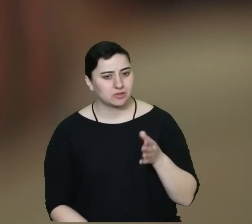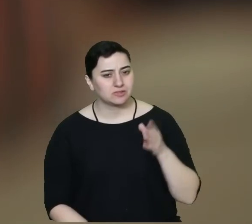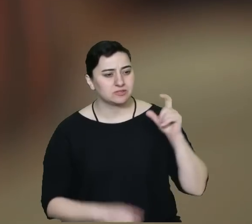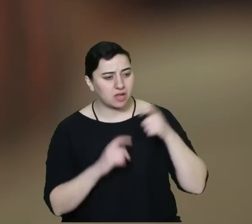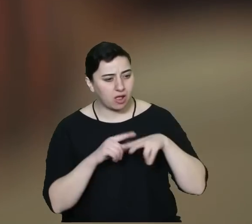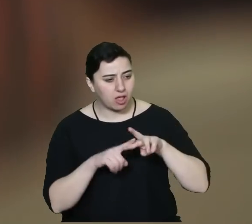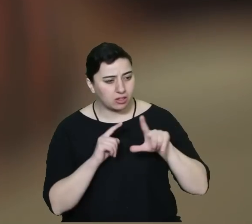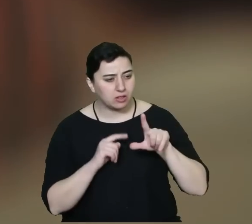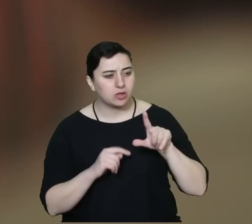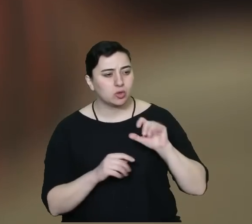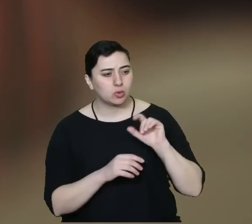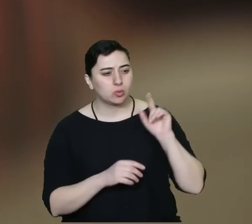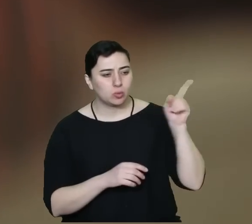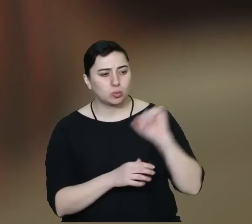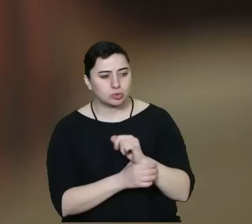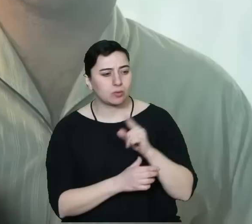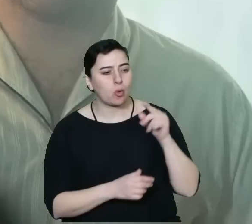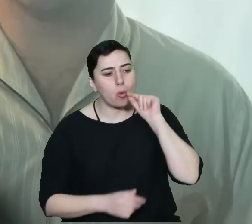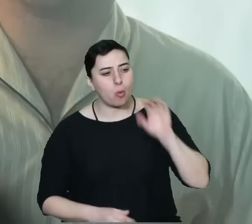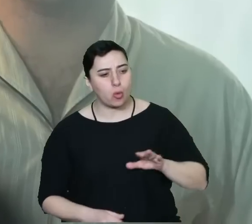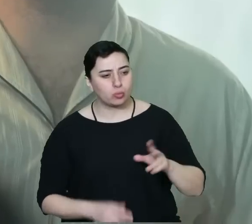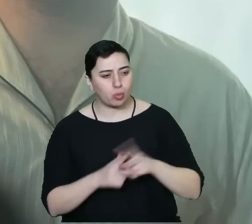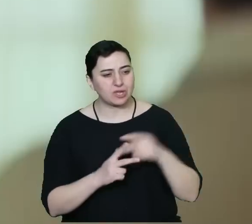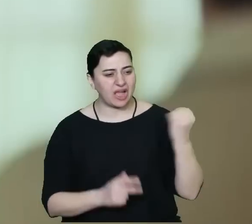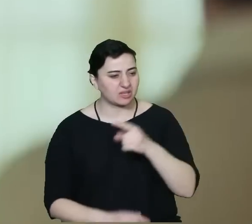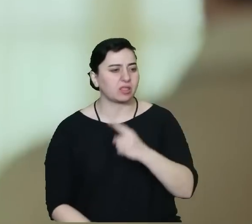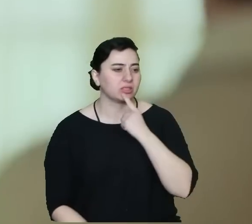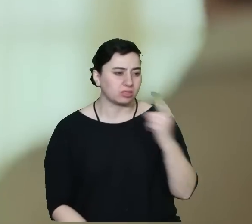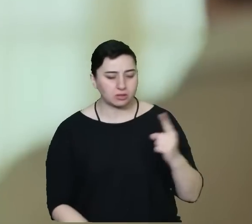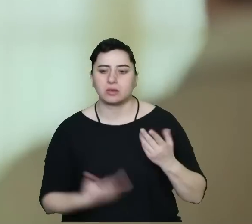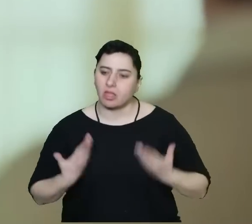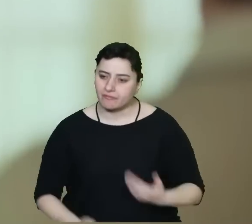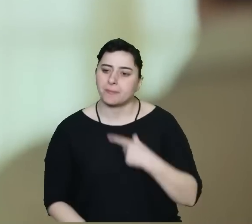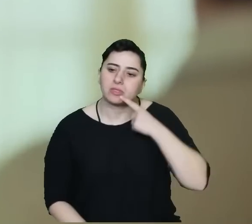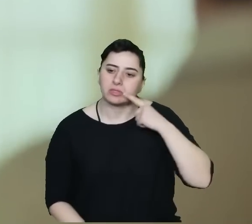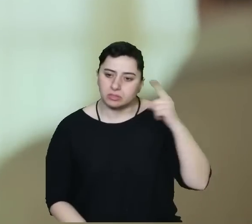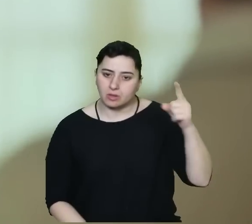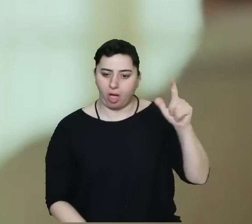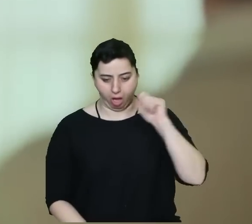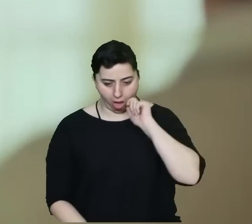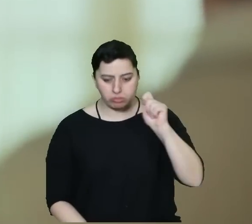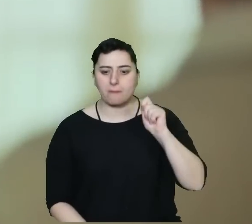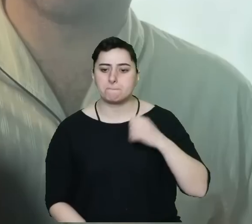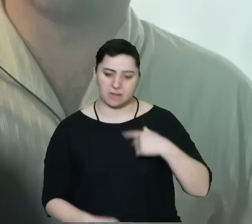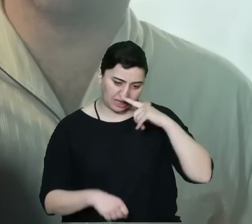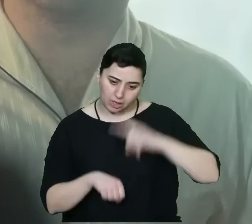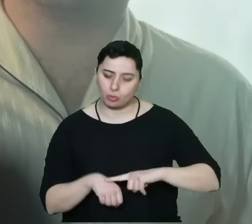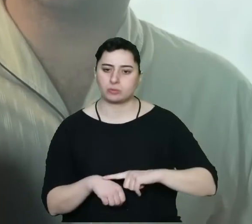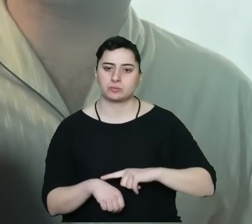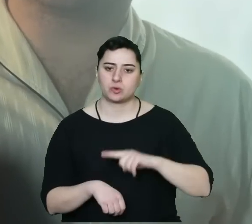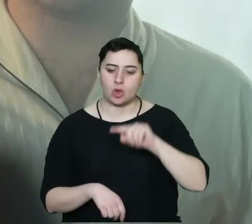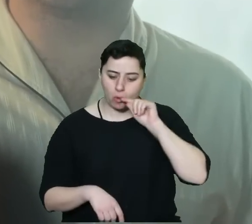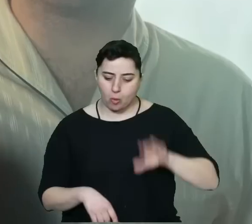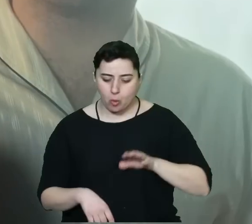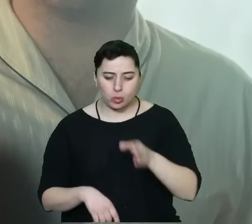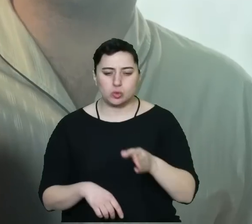Celal Usta'ya oğlum polis katili diyen de sensin değil mi? He, benim. Celal Usta adam gibi adamdır. Oğlanın